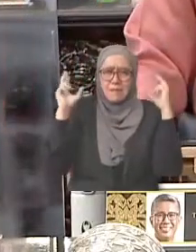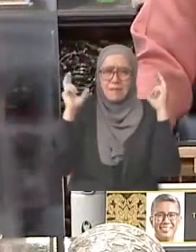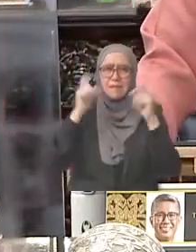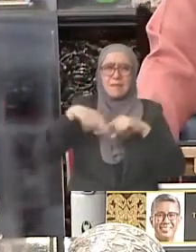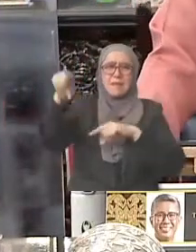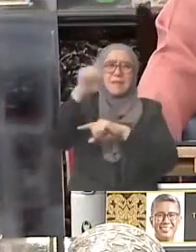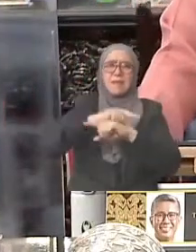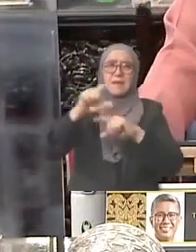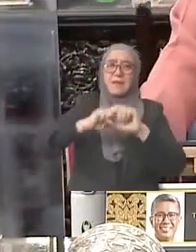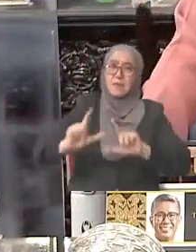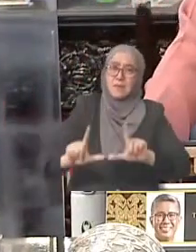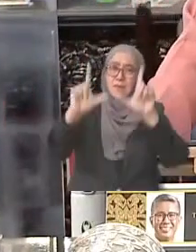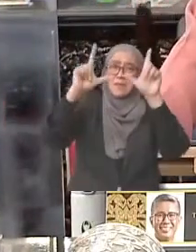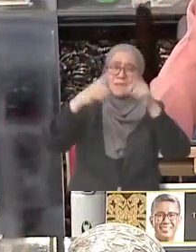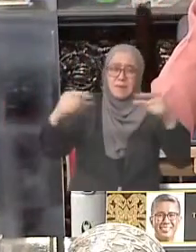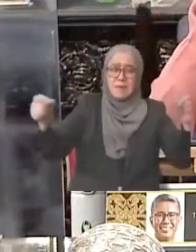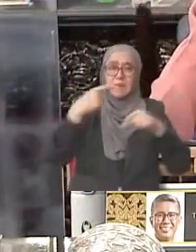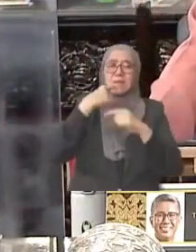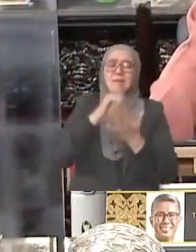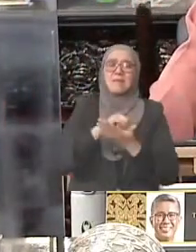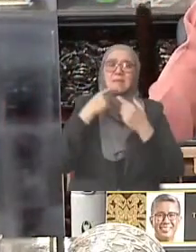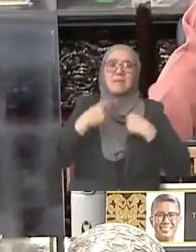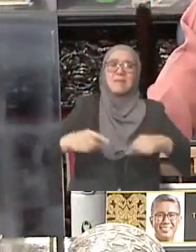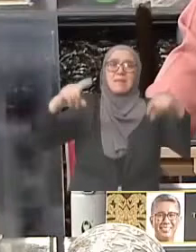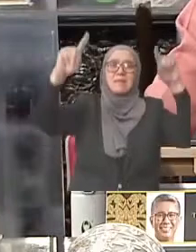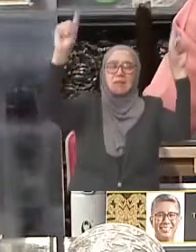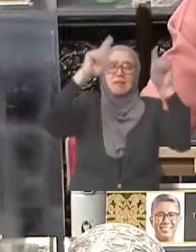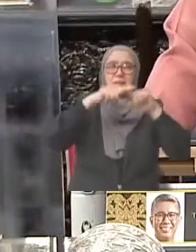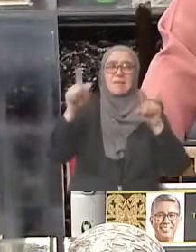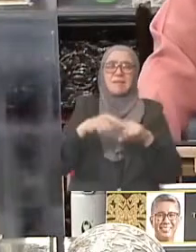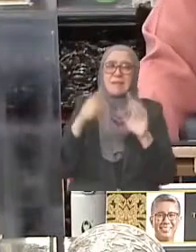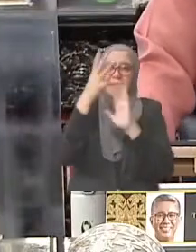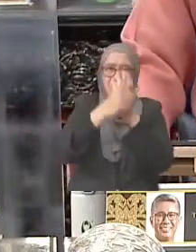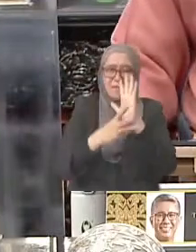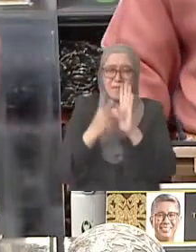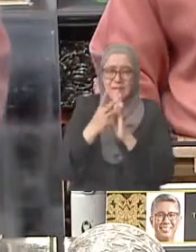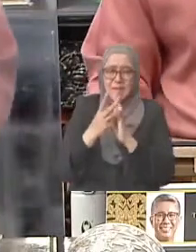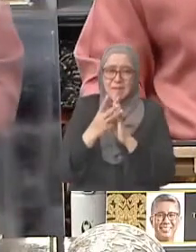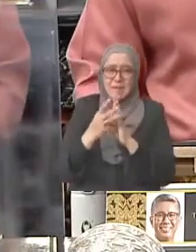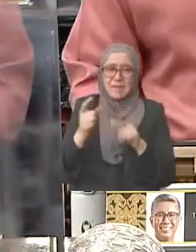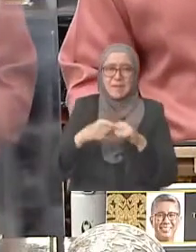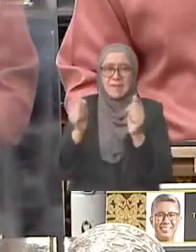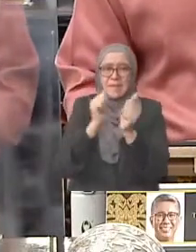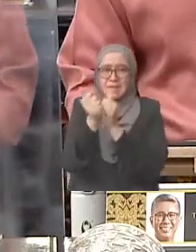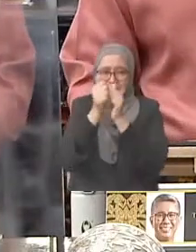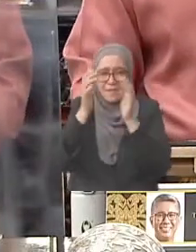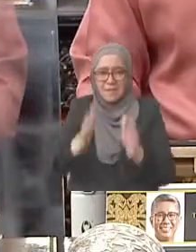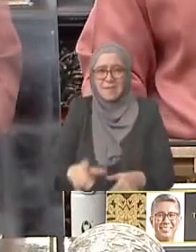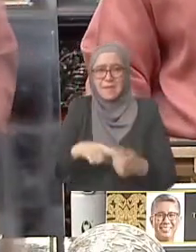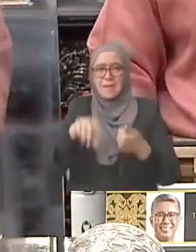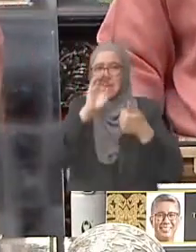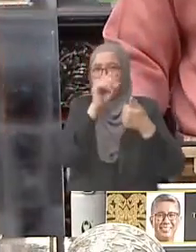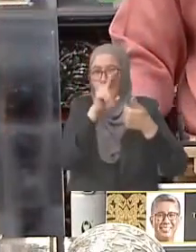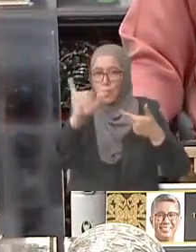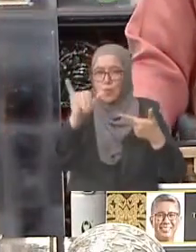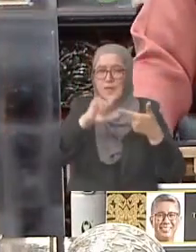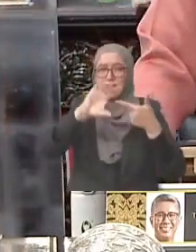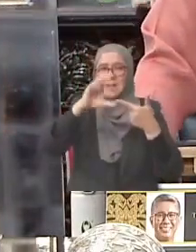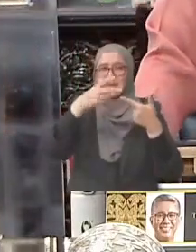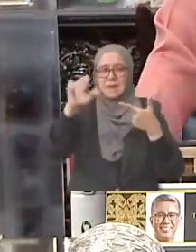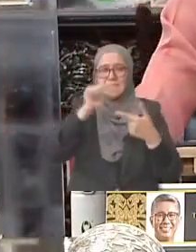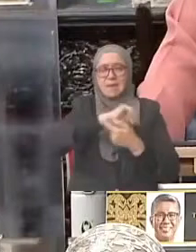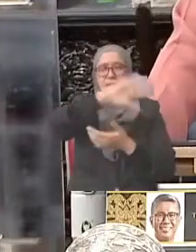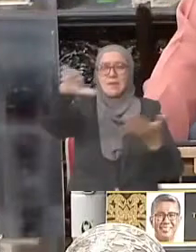and paralympic Tokyo tanya diucapkan khususnya kepada bunyi-bunyi Agustin Syarifuddin Abdul Latif Romli serta seluruh